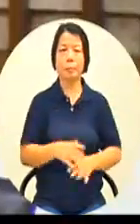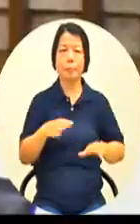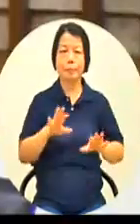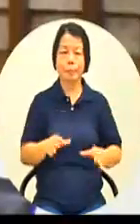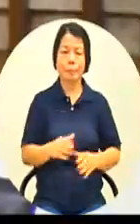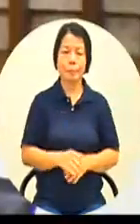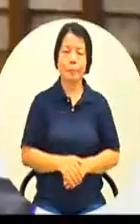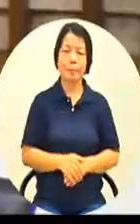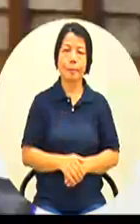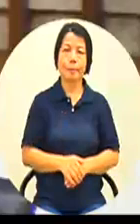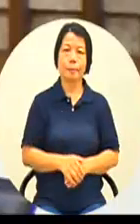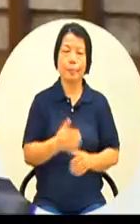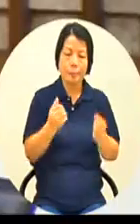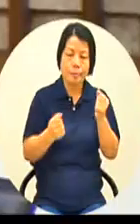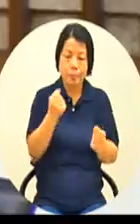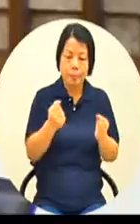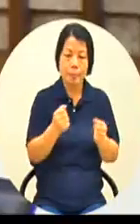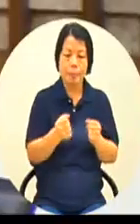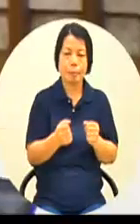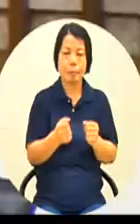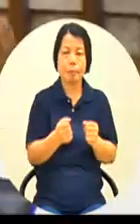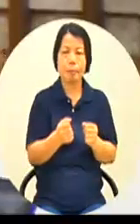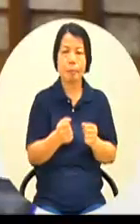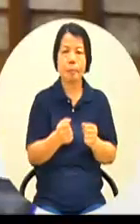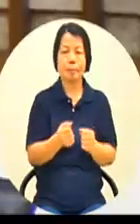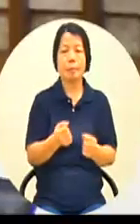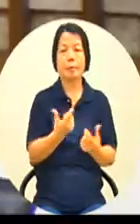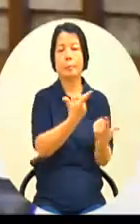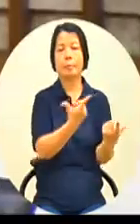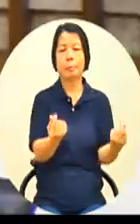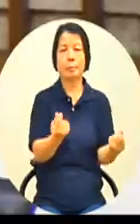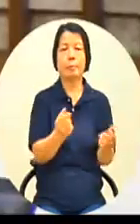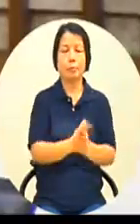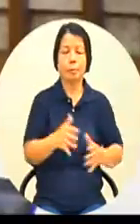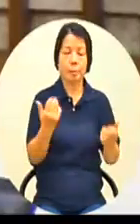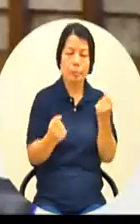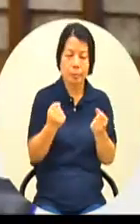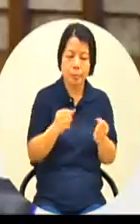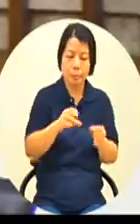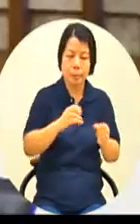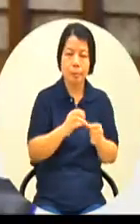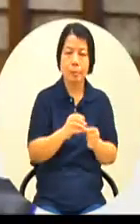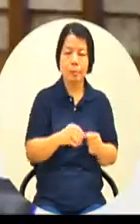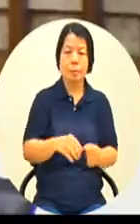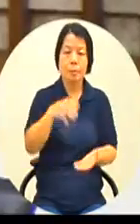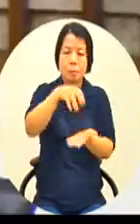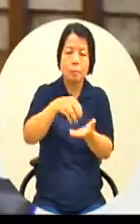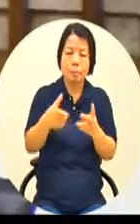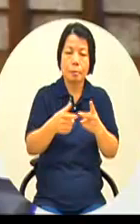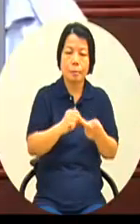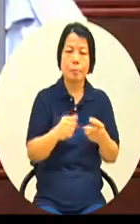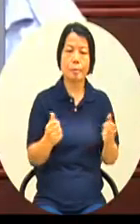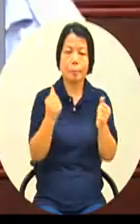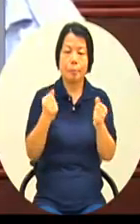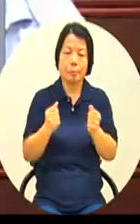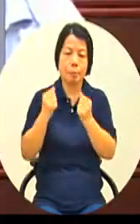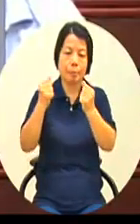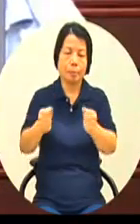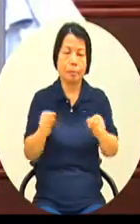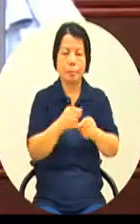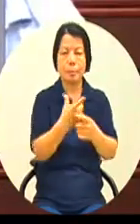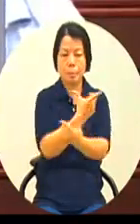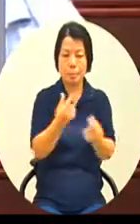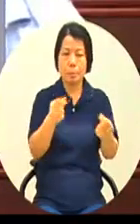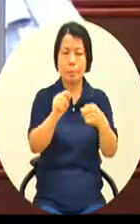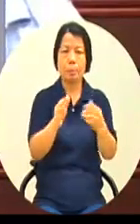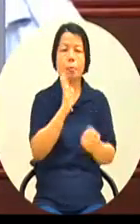甲伊本人拢总差不多有符合，但是嘛有一个平均数，你认知。 是，啊，议员也有对这个资料有